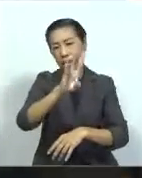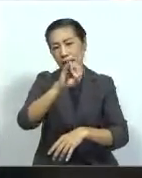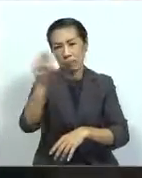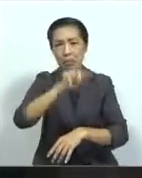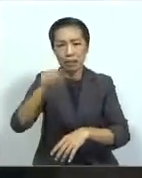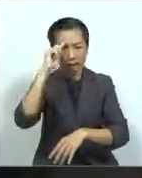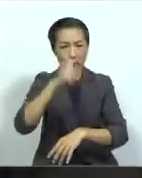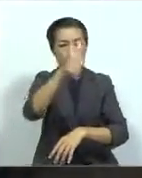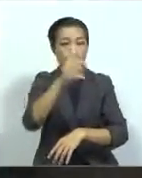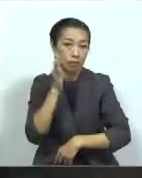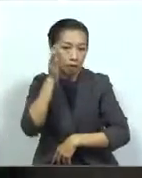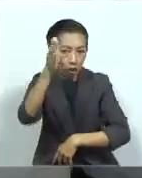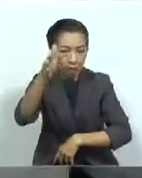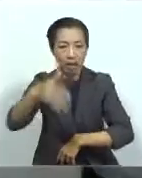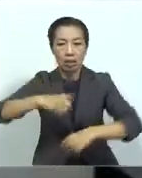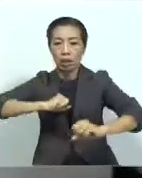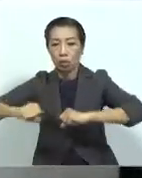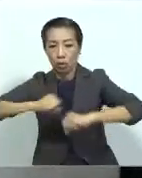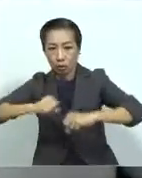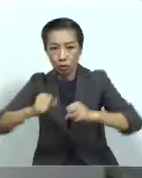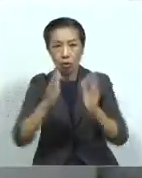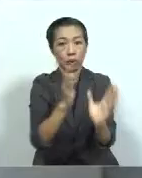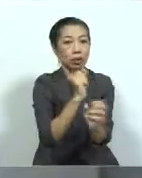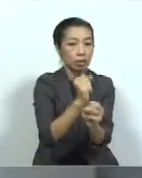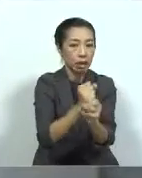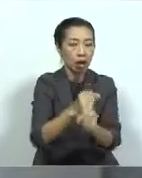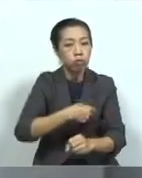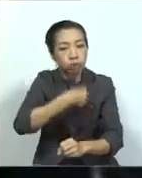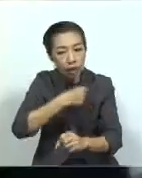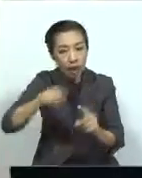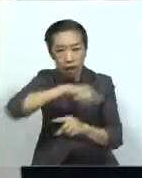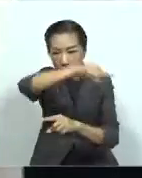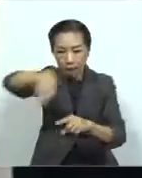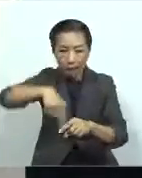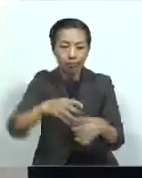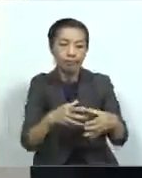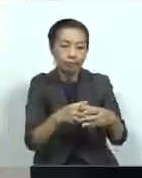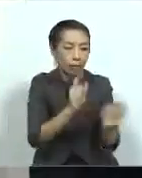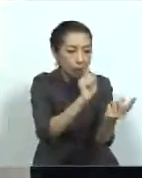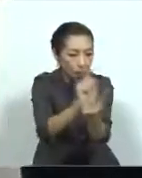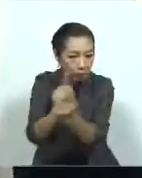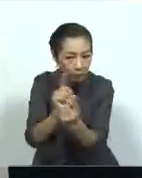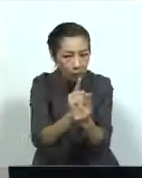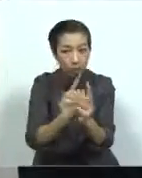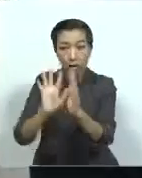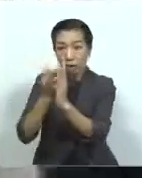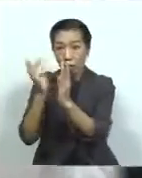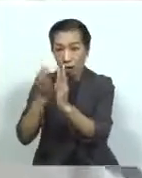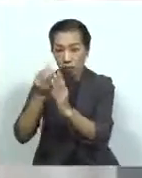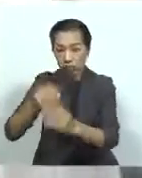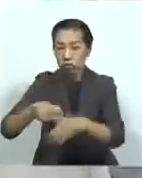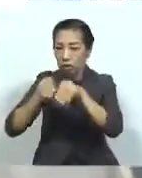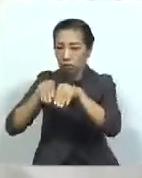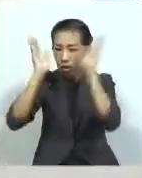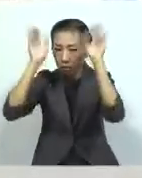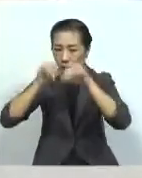องพบปะทั้งกลุ่มวัยรุ่นวัยทำงานกลุ่มวัยผู้สูงอายุและโลกโซเชียลนะครับโดยเน้นนะครับจะแก้ปัญหาในเรื่องของเศรษ